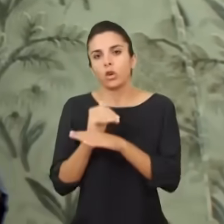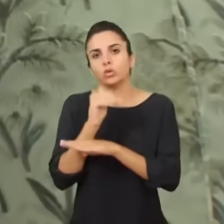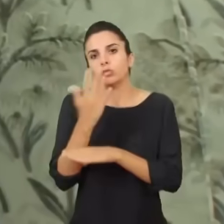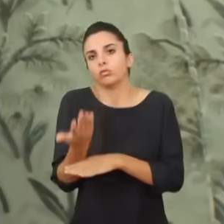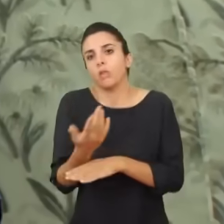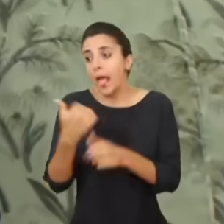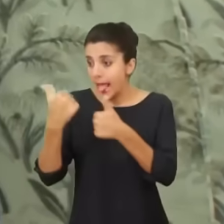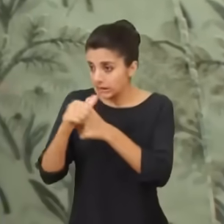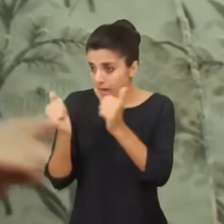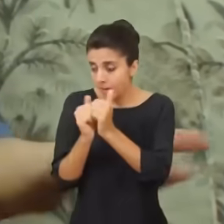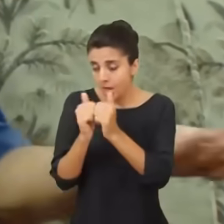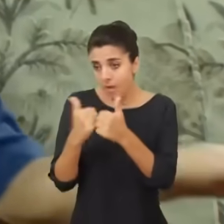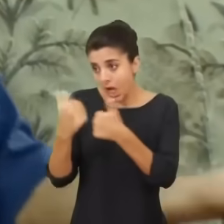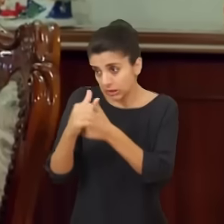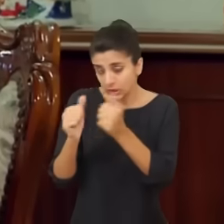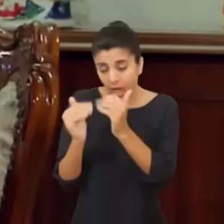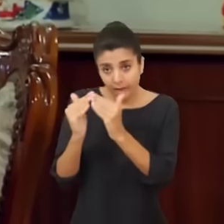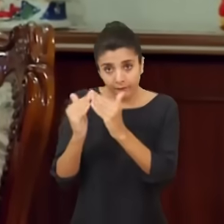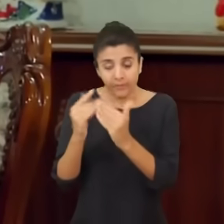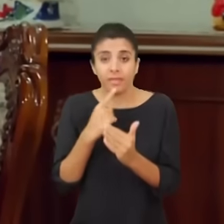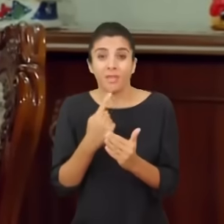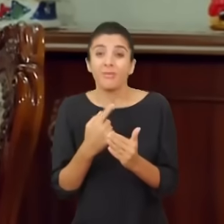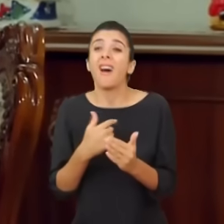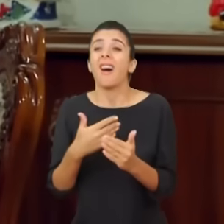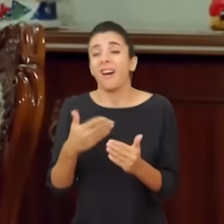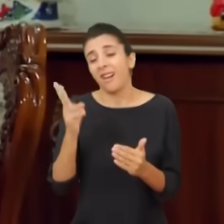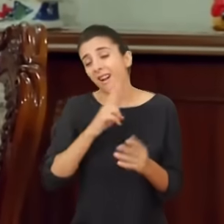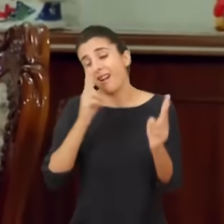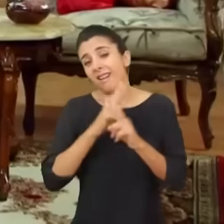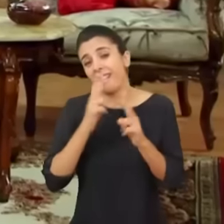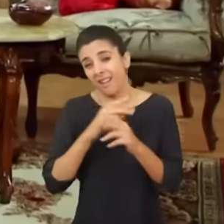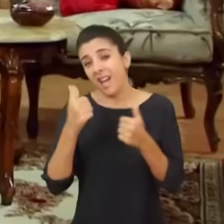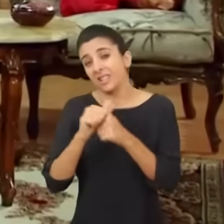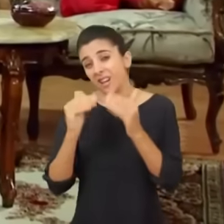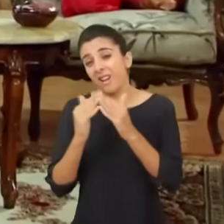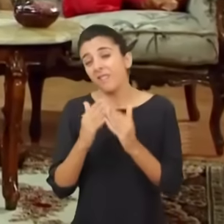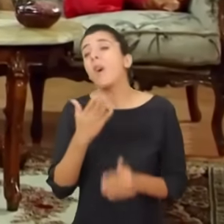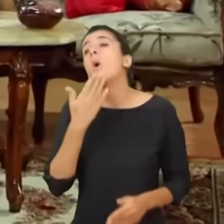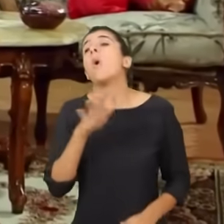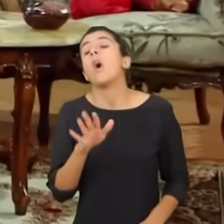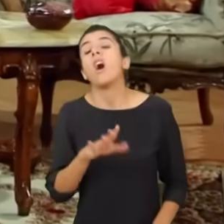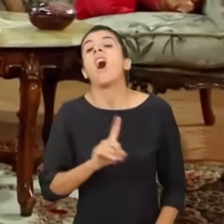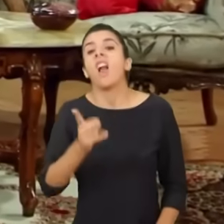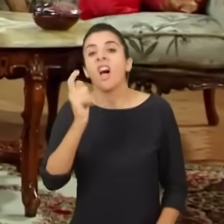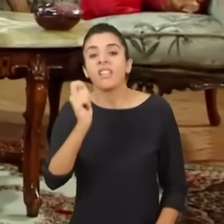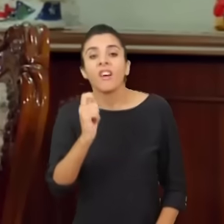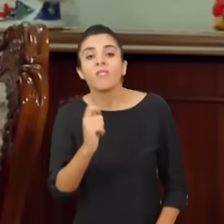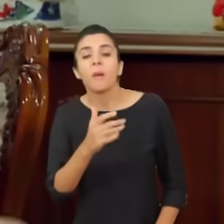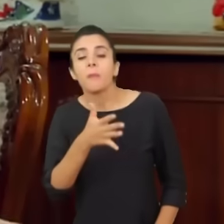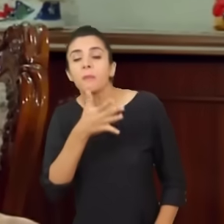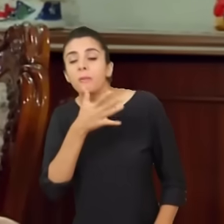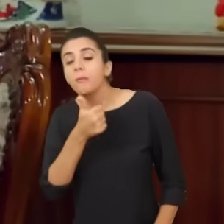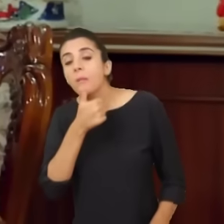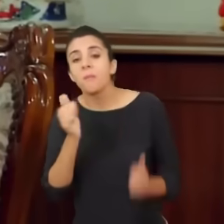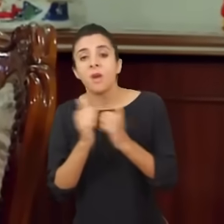sonuçta kocasının evi, koca evi yani. Kocasının evi. Yok canım, kayınpederinin evinde yaşıyor kız.